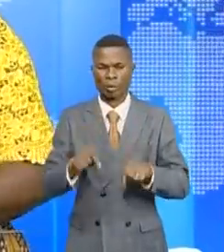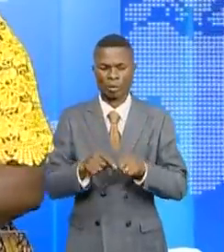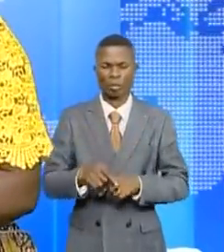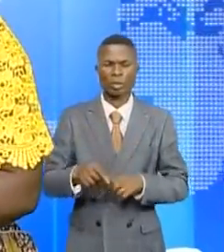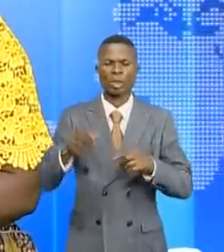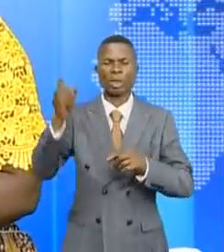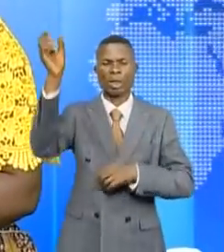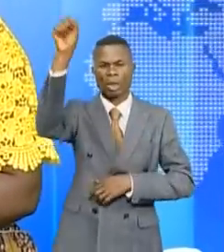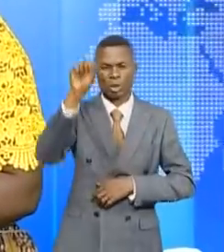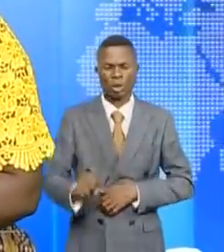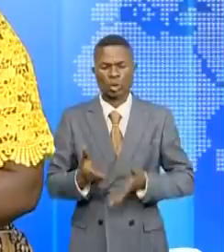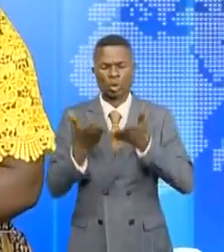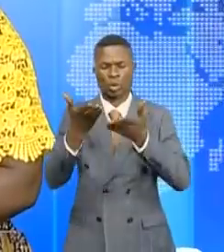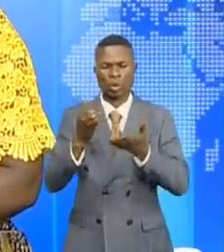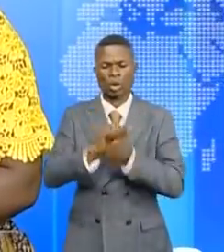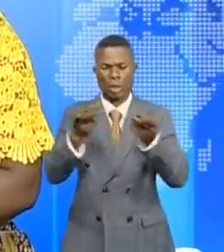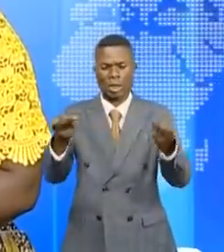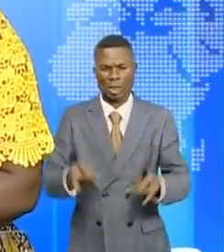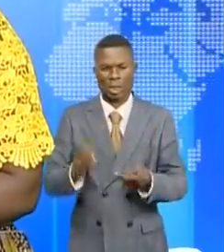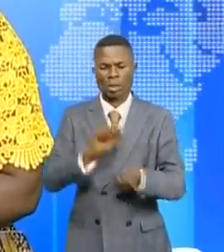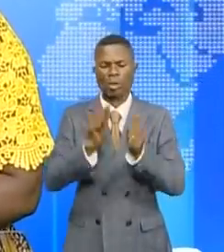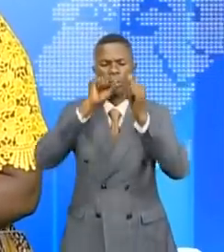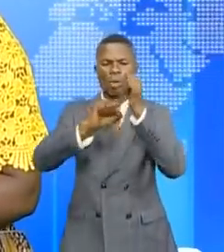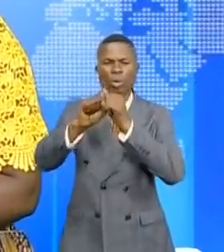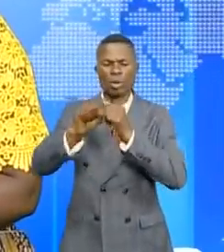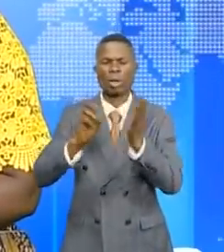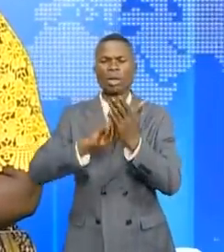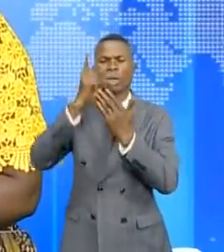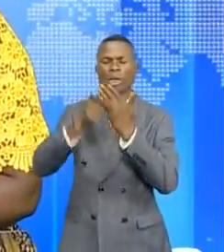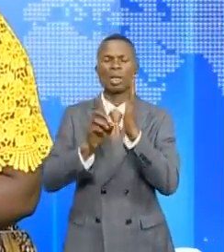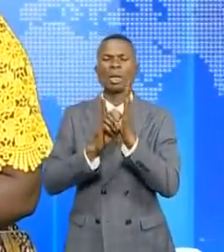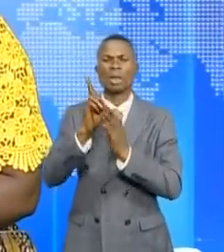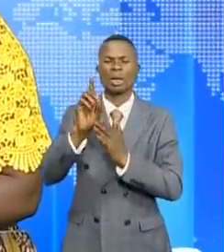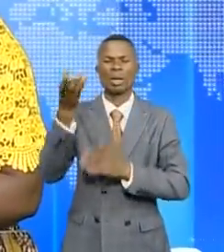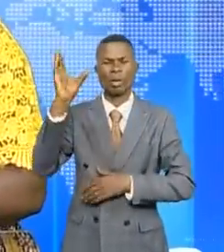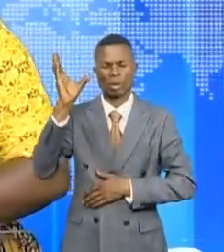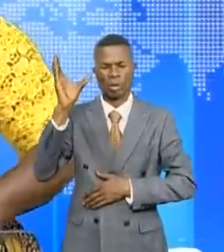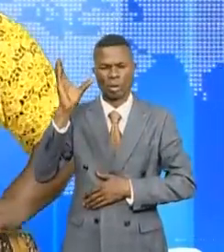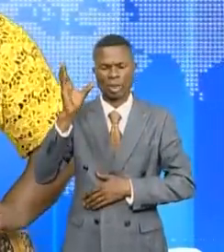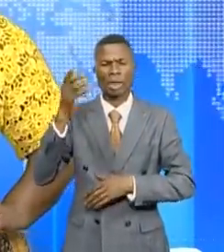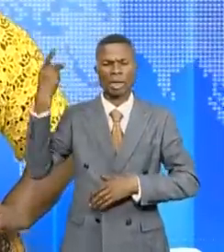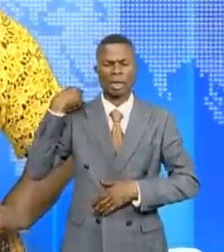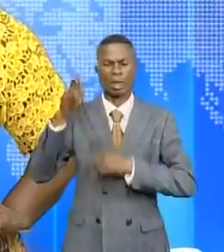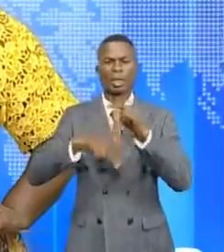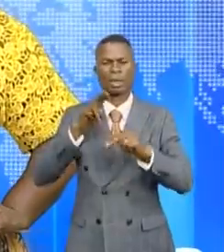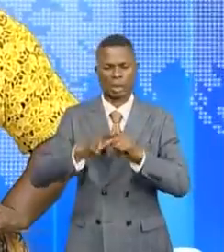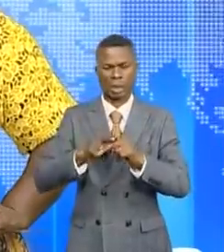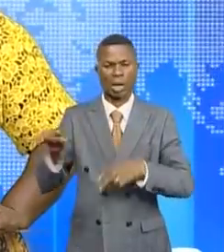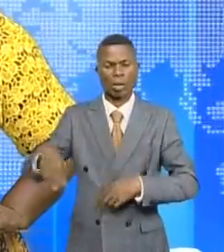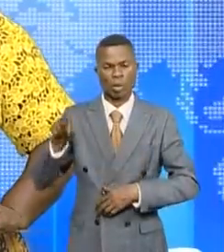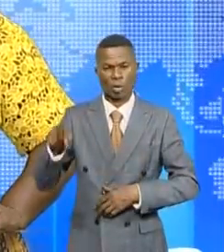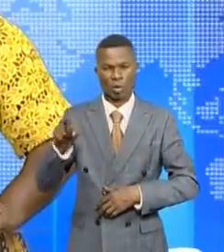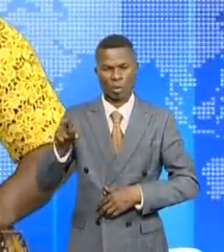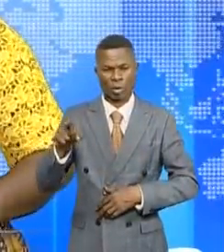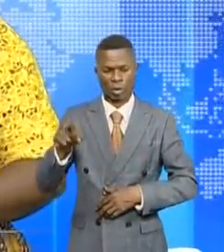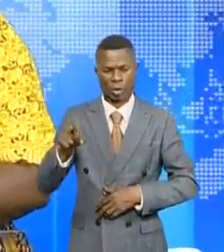Kivu demeure un vaste champ pour promouvoir les projets de développement rural. Les députés nationaux de cette province en